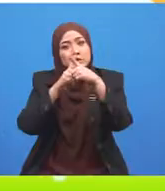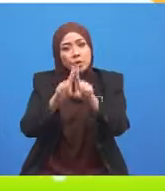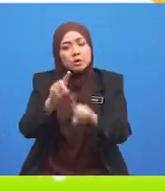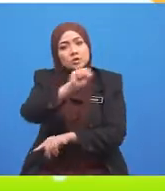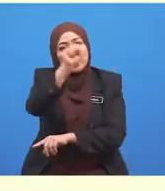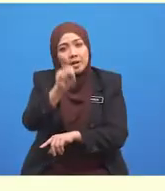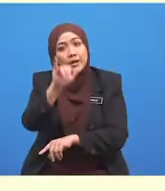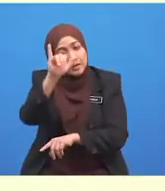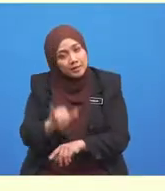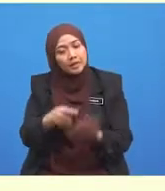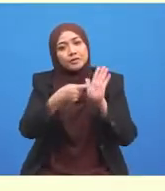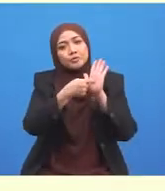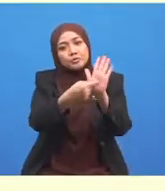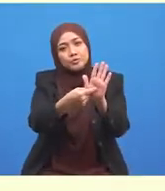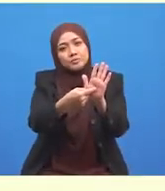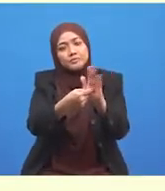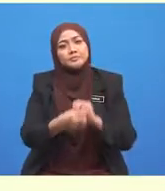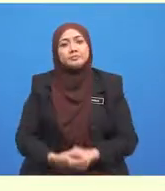soalan berikut.